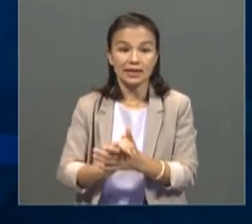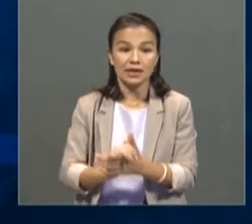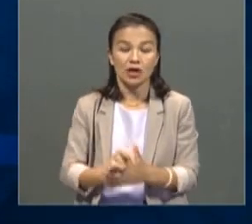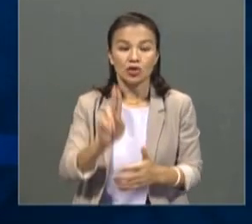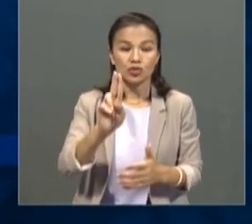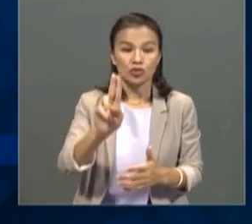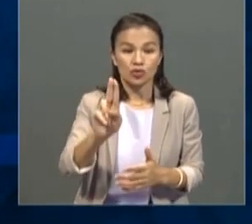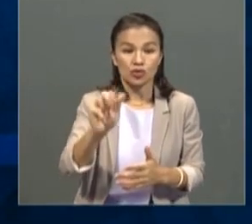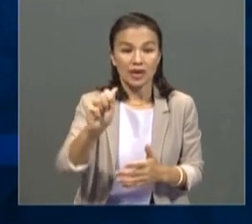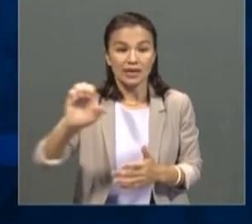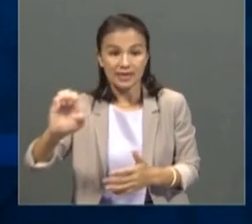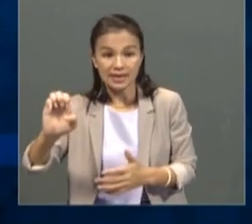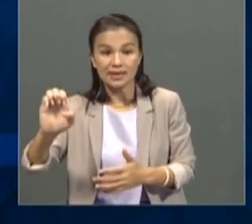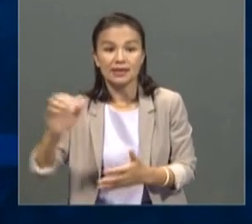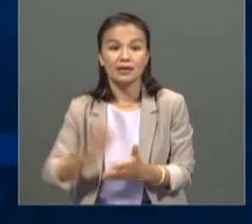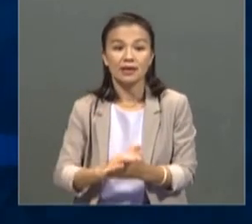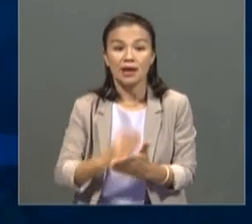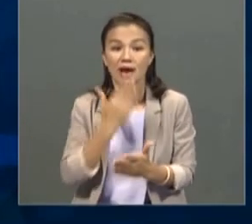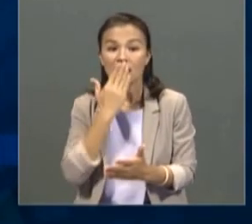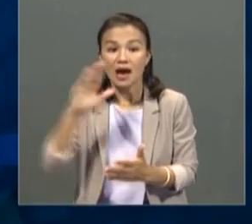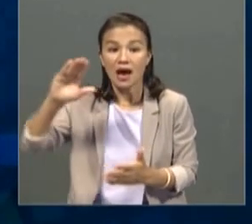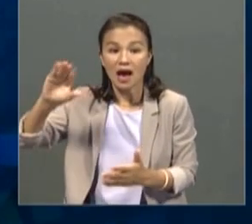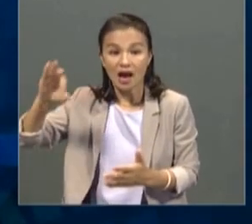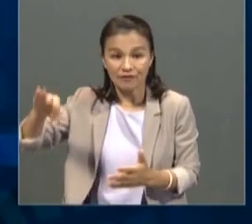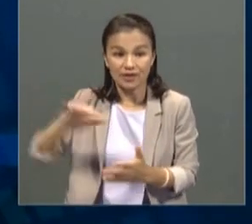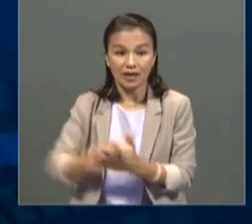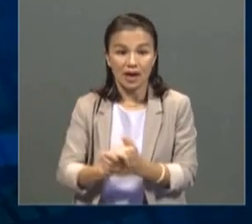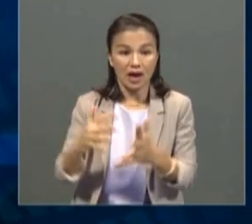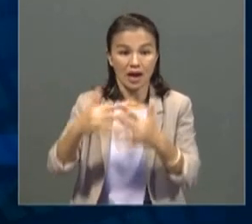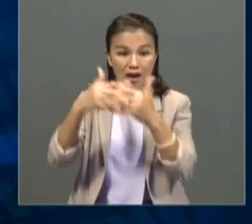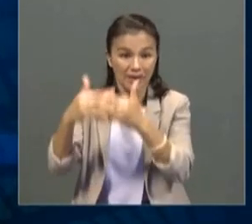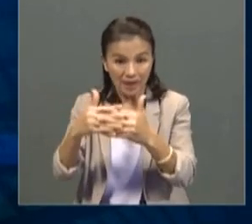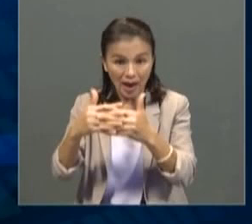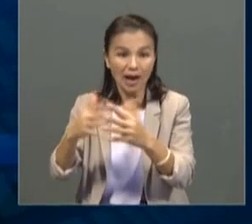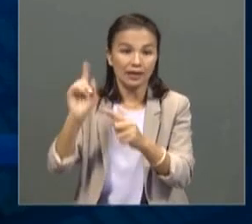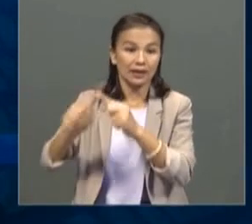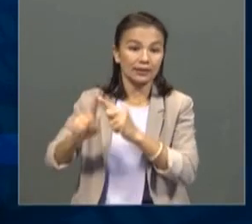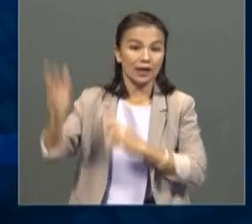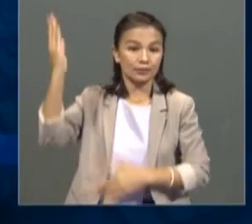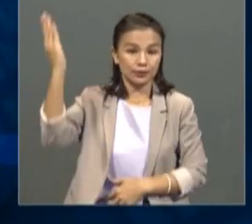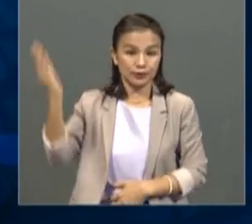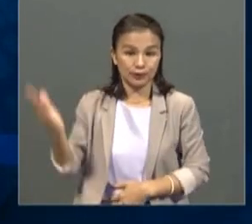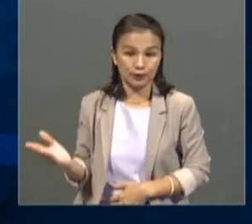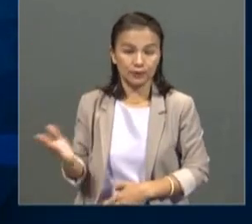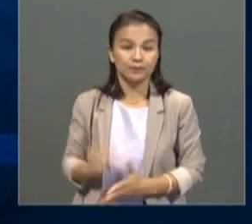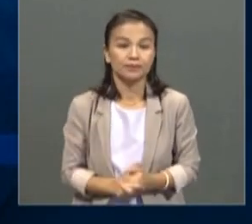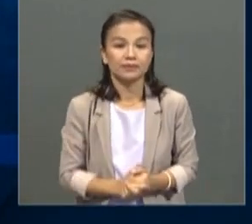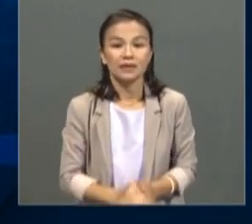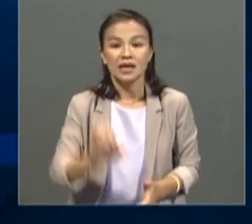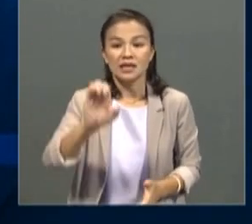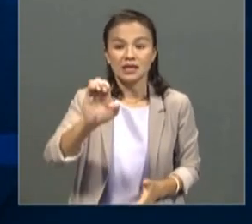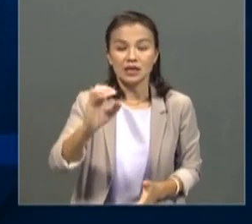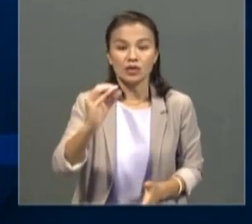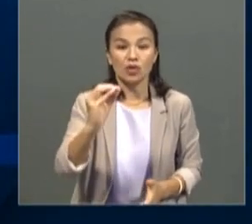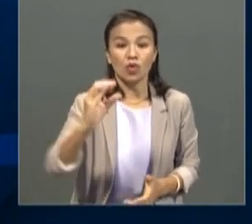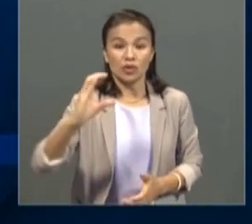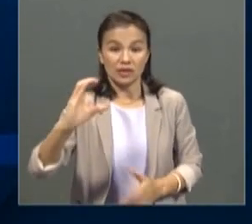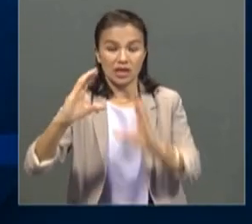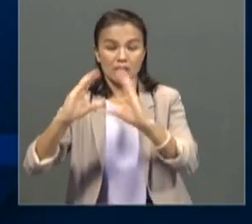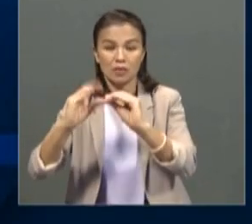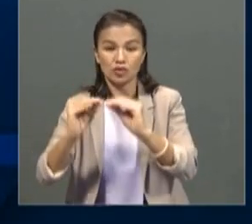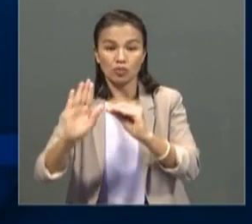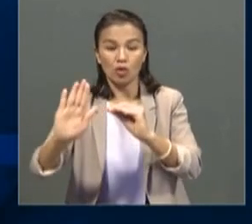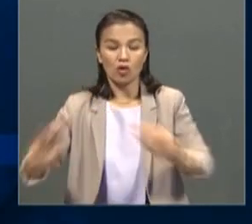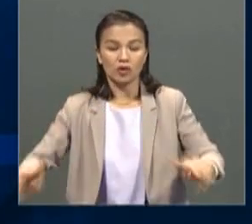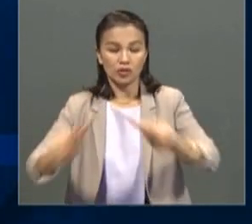တယ် Switzerland က1ယောက်တောင် Africa 1ယောက်နဲ့ US က2ယောက်ဖြစ်ပါတယ်ခုမနေ့က